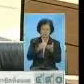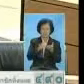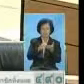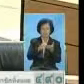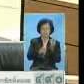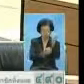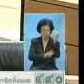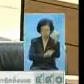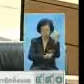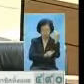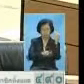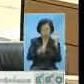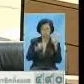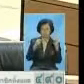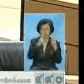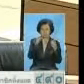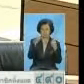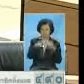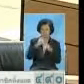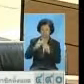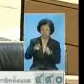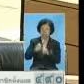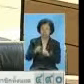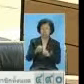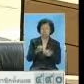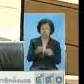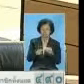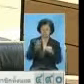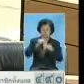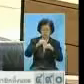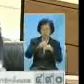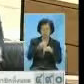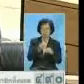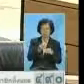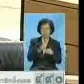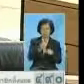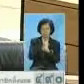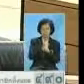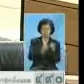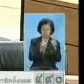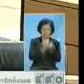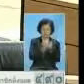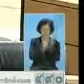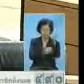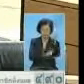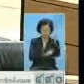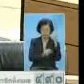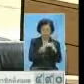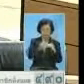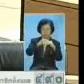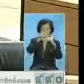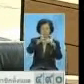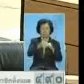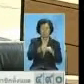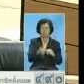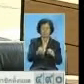ใช้แล้วทิ้งนี่นะครับเราก็สามารถที่จะเพิ่มเขาเรียกมูลค่าเพิ่มให้กับราคายางพาราของเราได้ถ้าอย่างนี้เนี่ยเราจะเติบโต